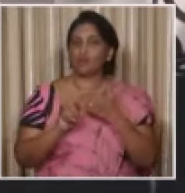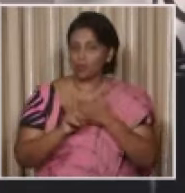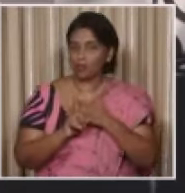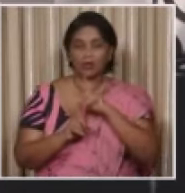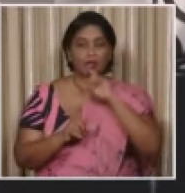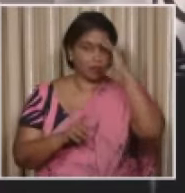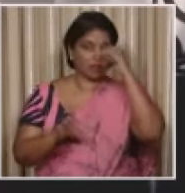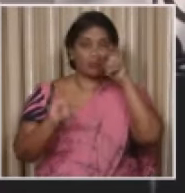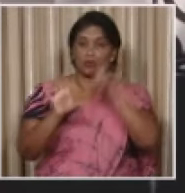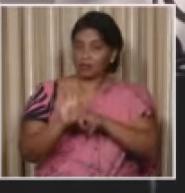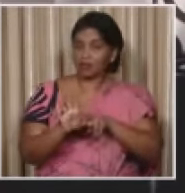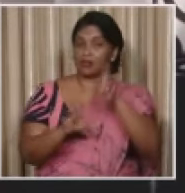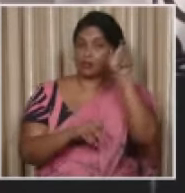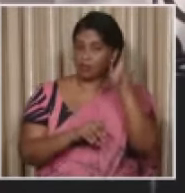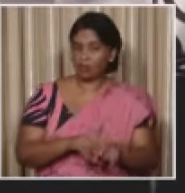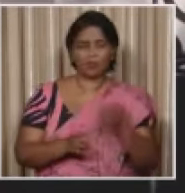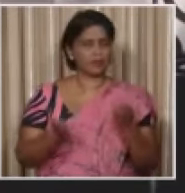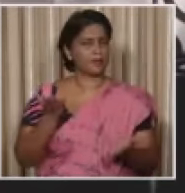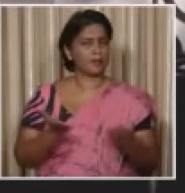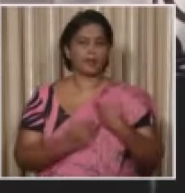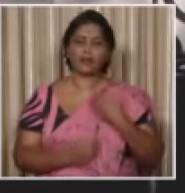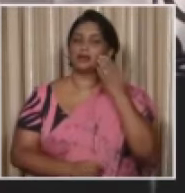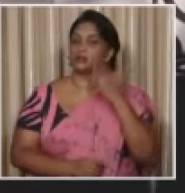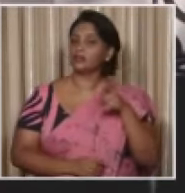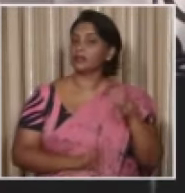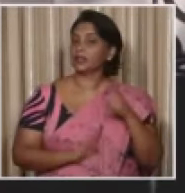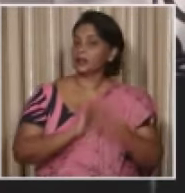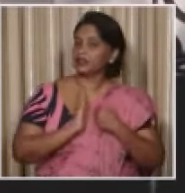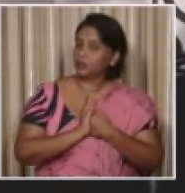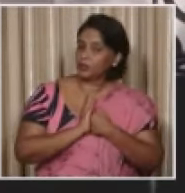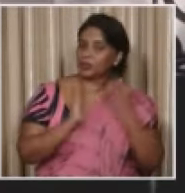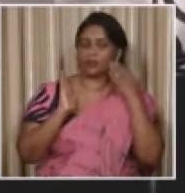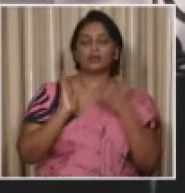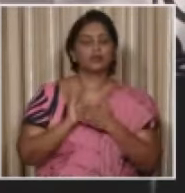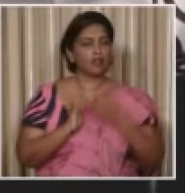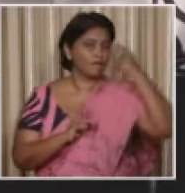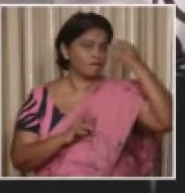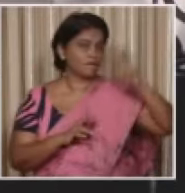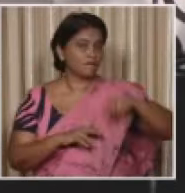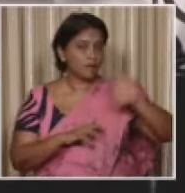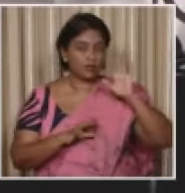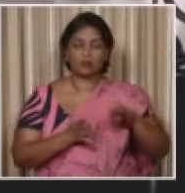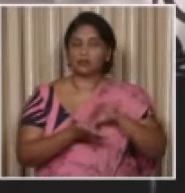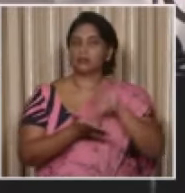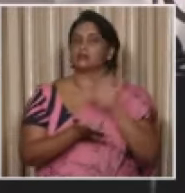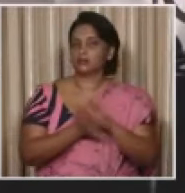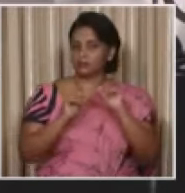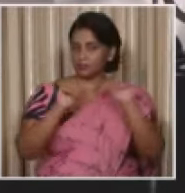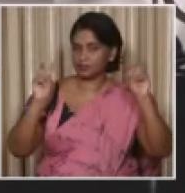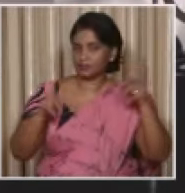කතානායක පුටුවේ වාඩි වෙන පුද්ගලයාගේ අපක්ෂපාතිත්වය පිළිබඳ නීතිගරුකත්වය පිළිබඳ විශ්වාසයේ තබලයි ඒ වගන්තිය දාලා